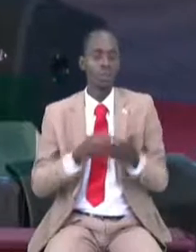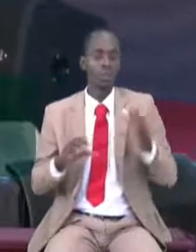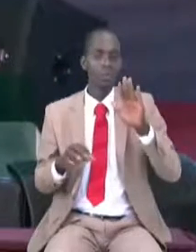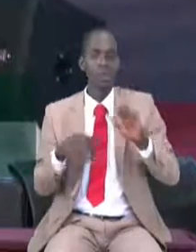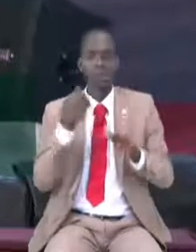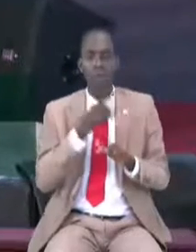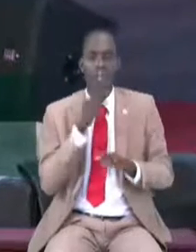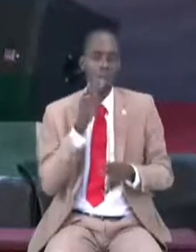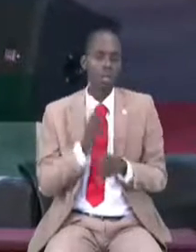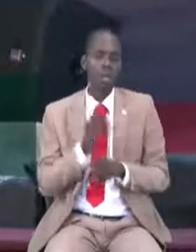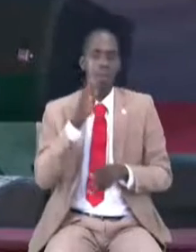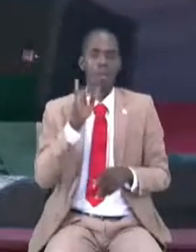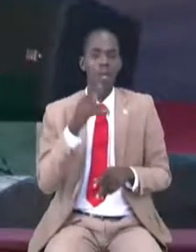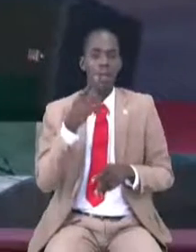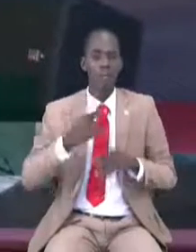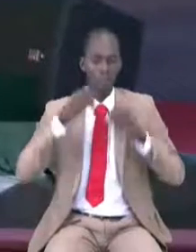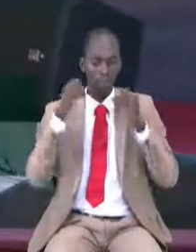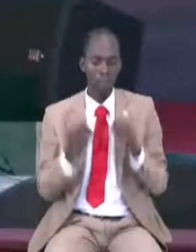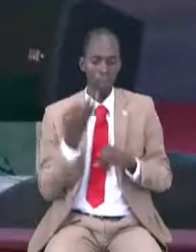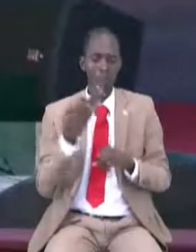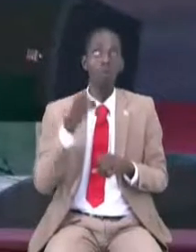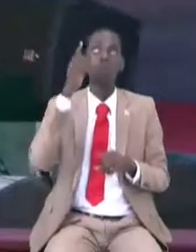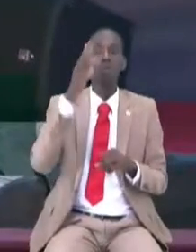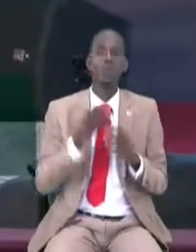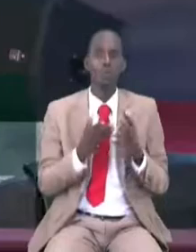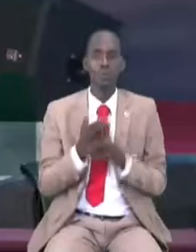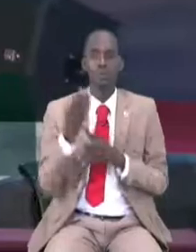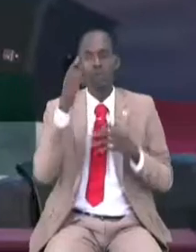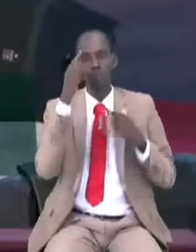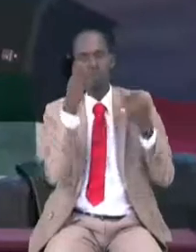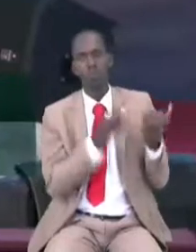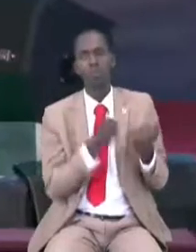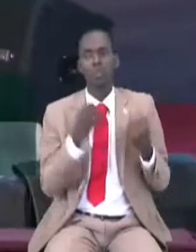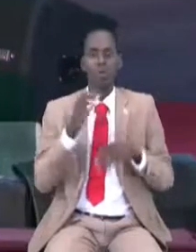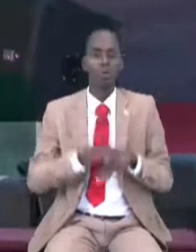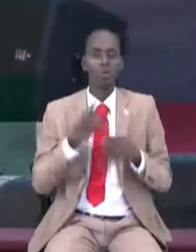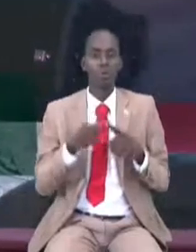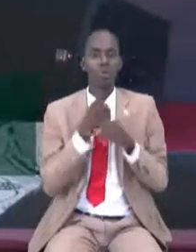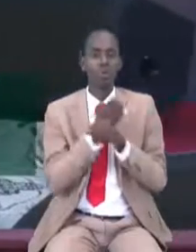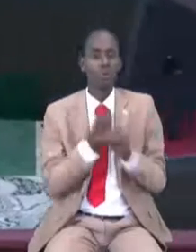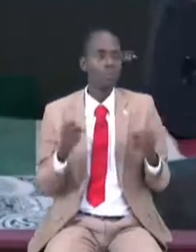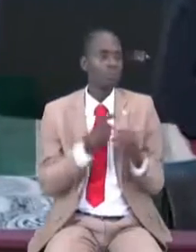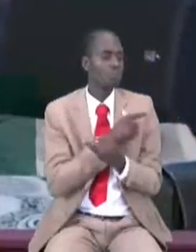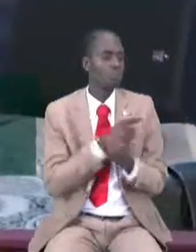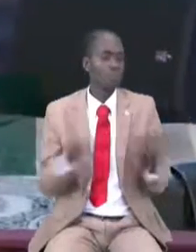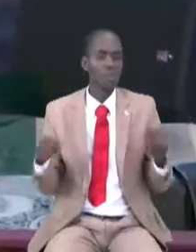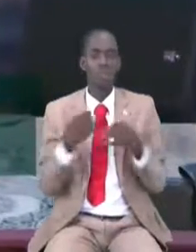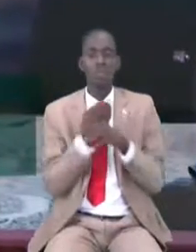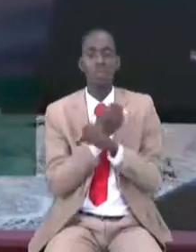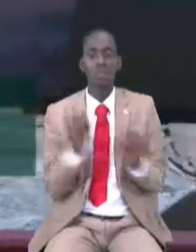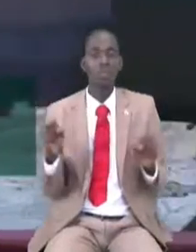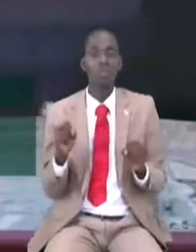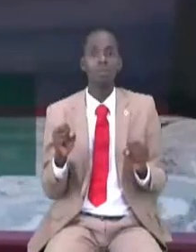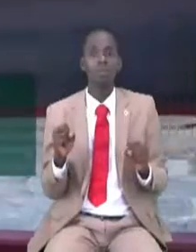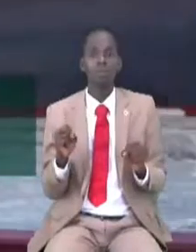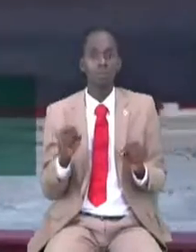pour le salut final, par la foi pour le salut éternel est prêt à être révélé